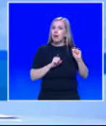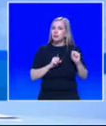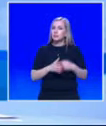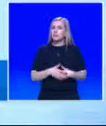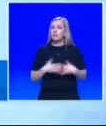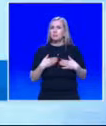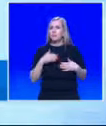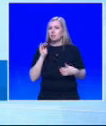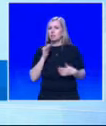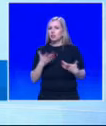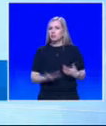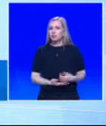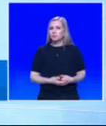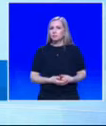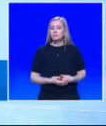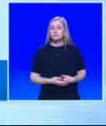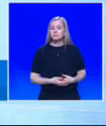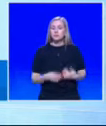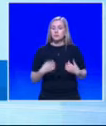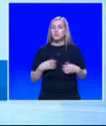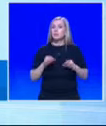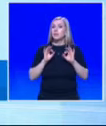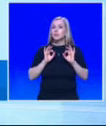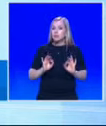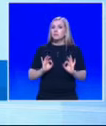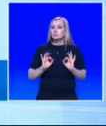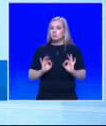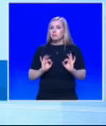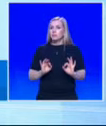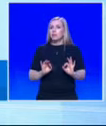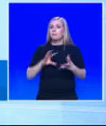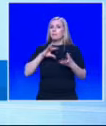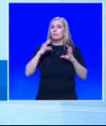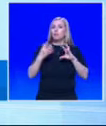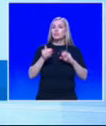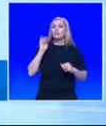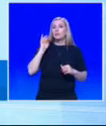бъдеще според вас? Със сигурност има политическо бъдеще. Тя показа